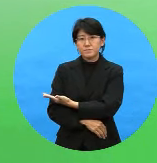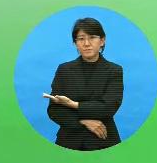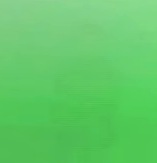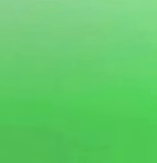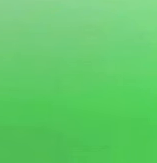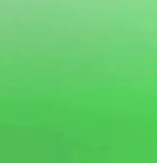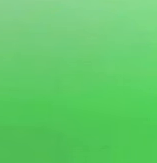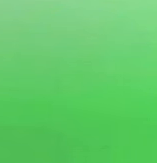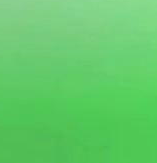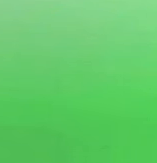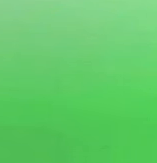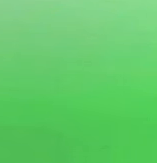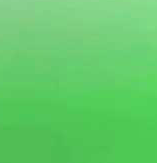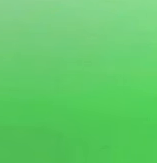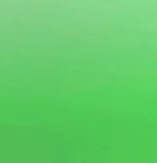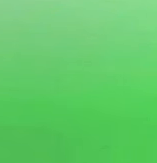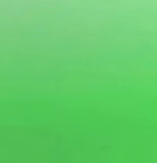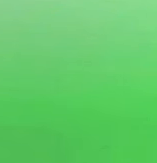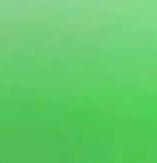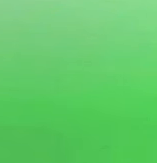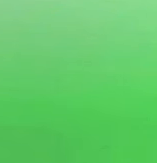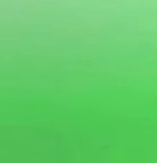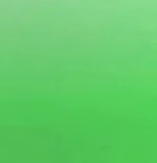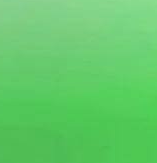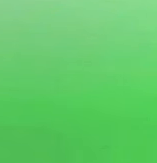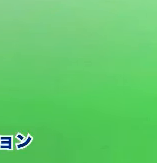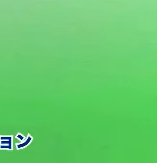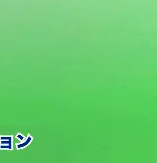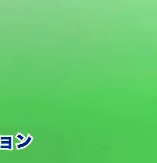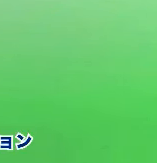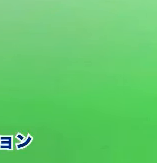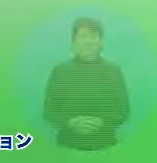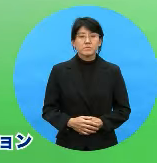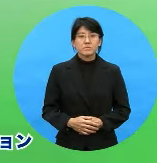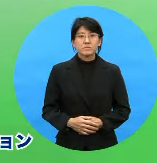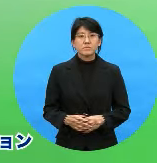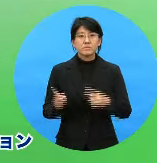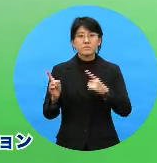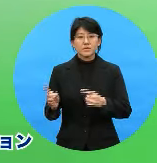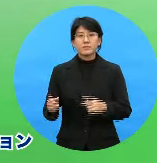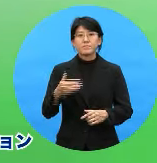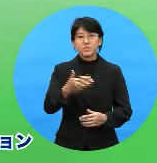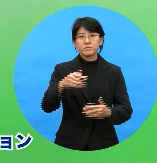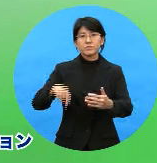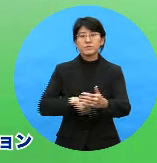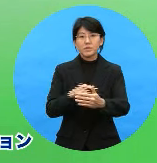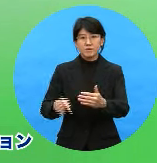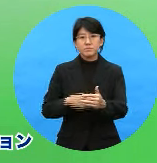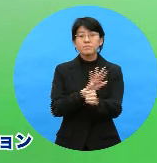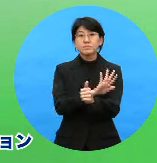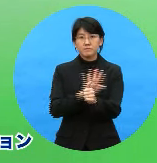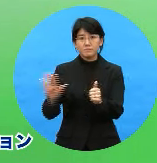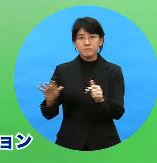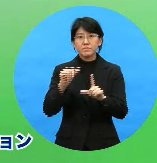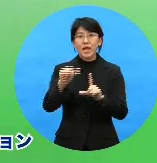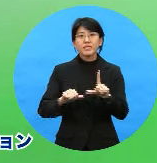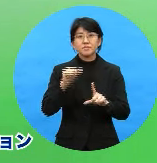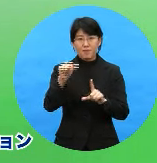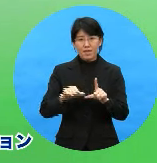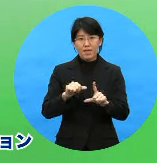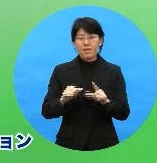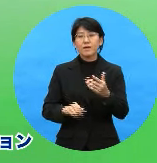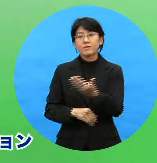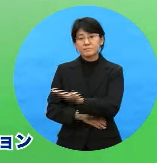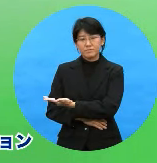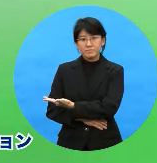の誕生50周年記念ステージ、また練馬区内が舞台のテレビアニメ